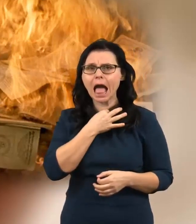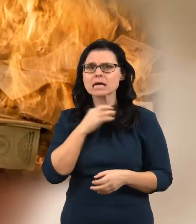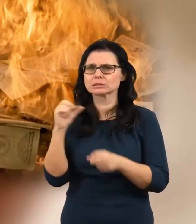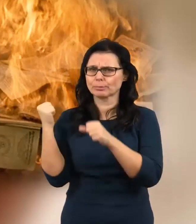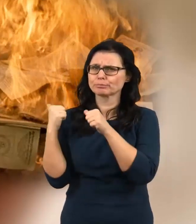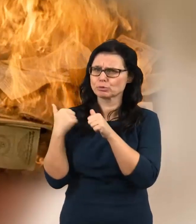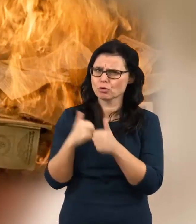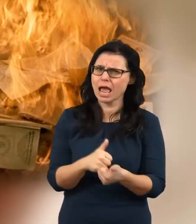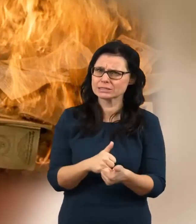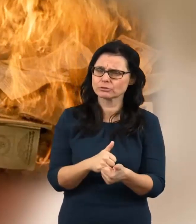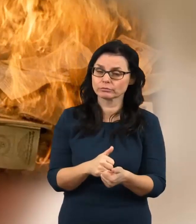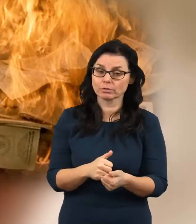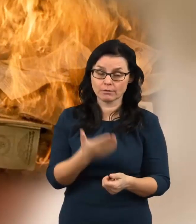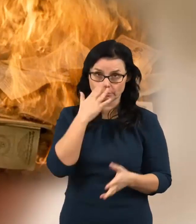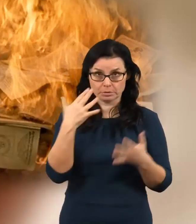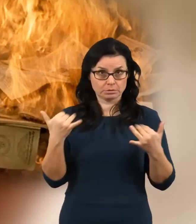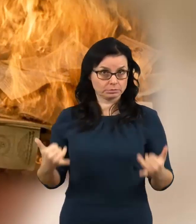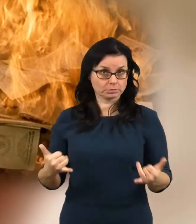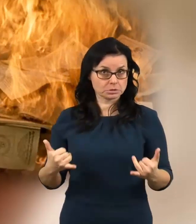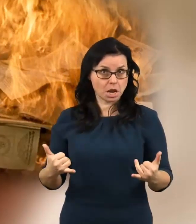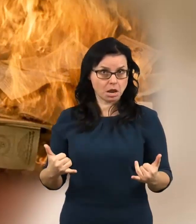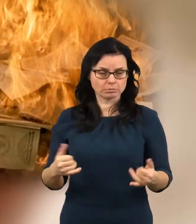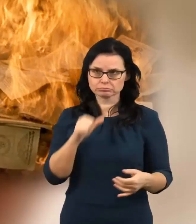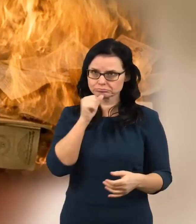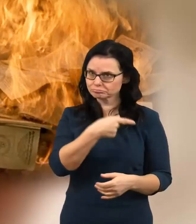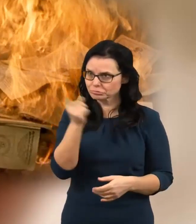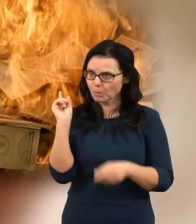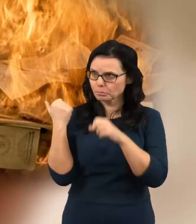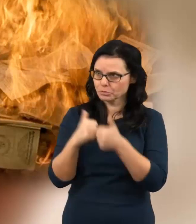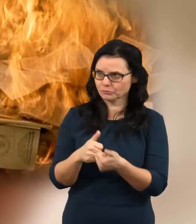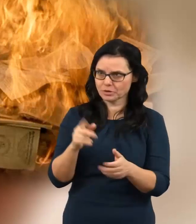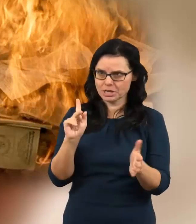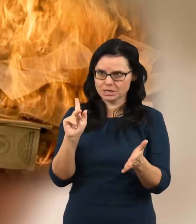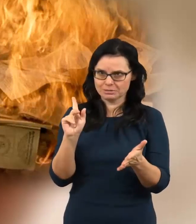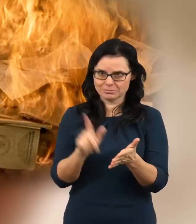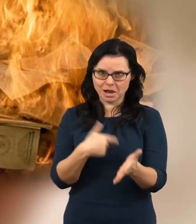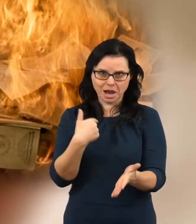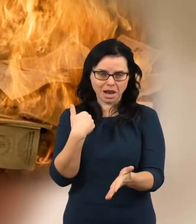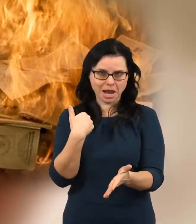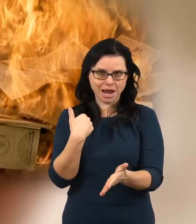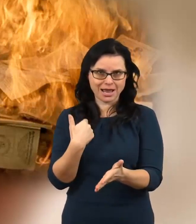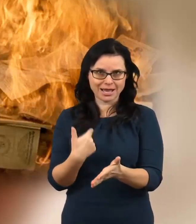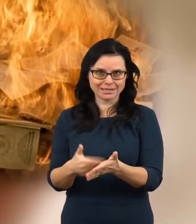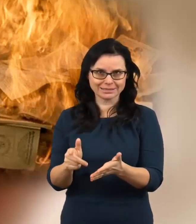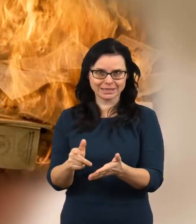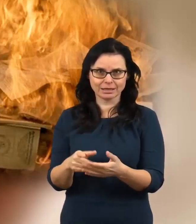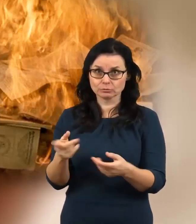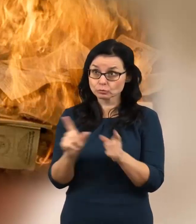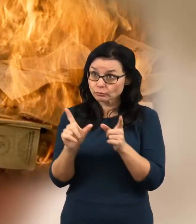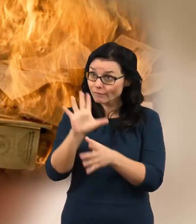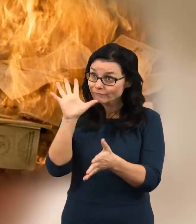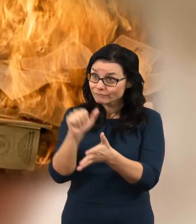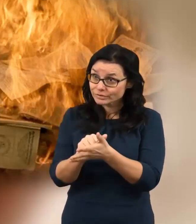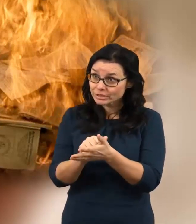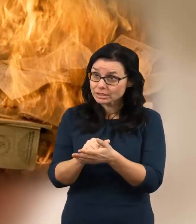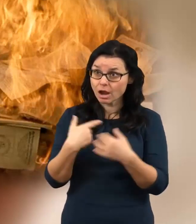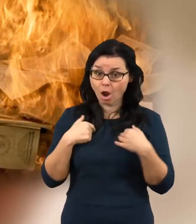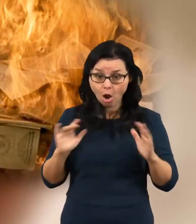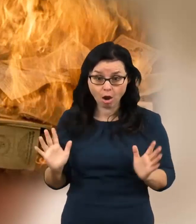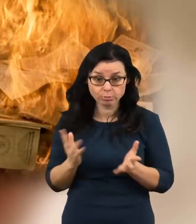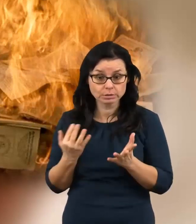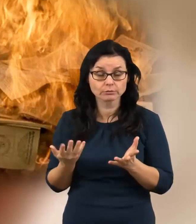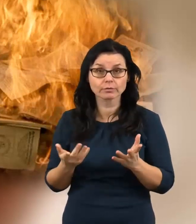Zdálo by se, že v dnešní době přece žádní mučedníci nemohou existovat, že by někdo pro víru pokládal život.